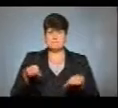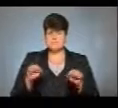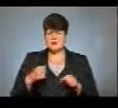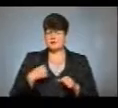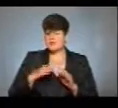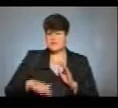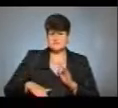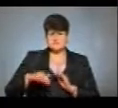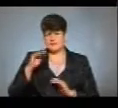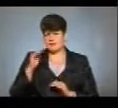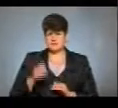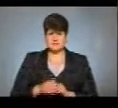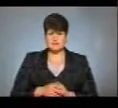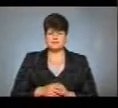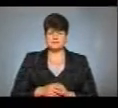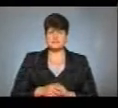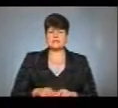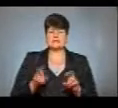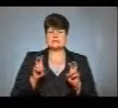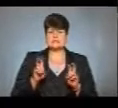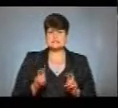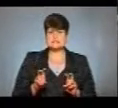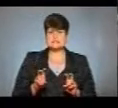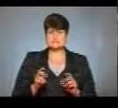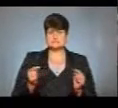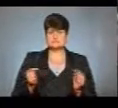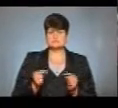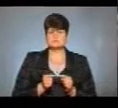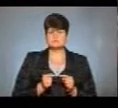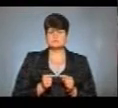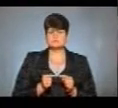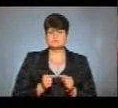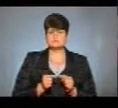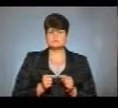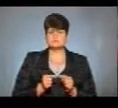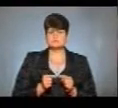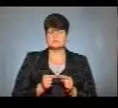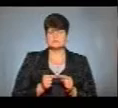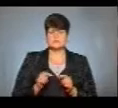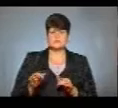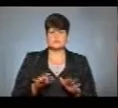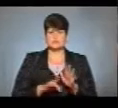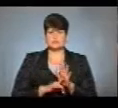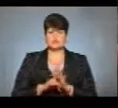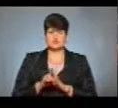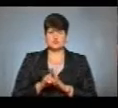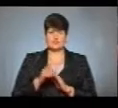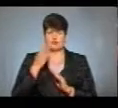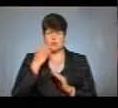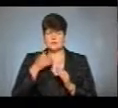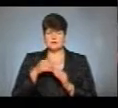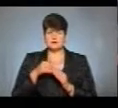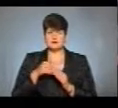самого дитинства. Сів конкретно це движення, пішов і почав їздити, як вийшов на